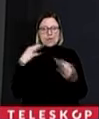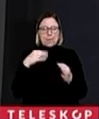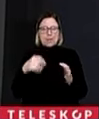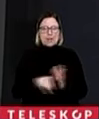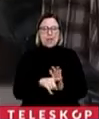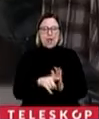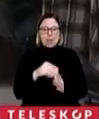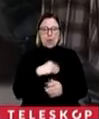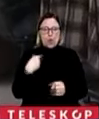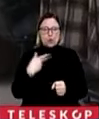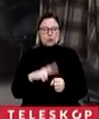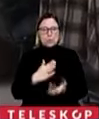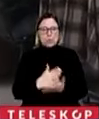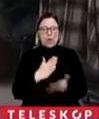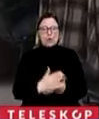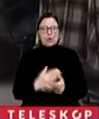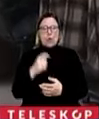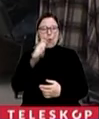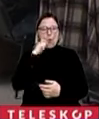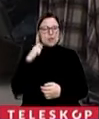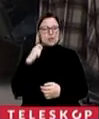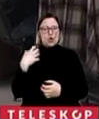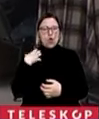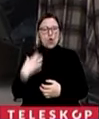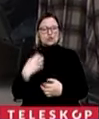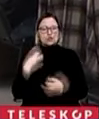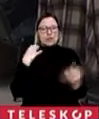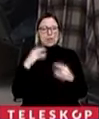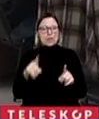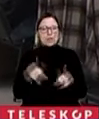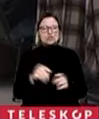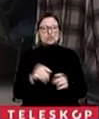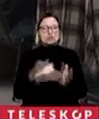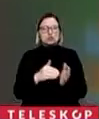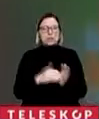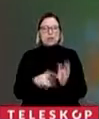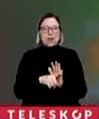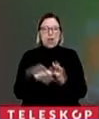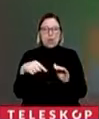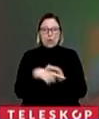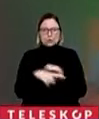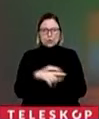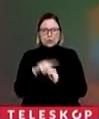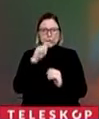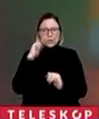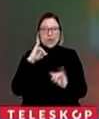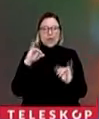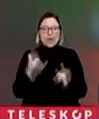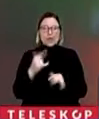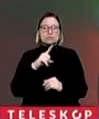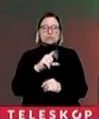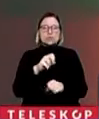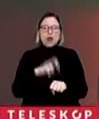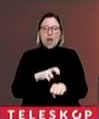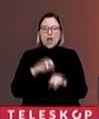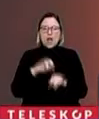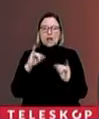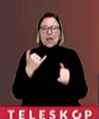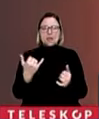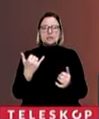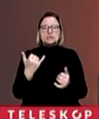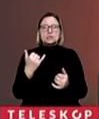którzy pomagają ukraińskim gościom, a także informacje potrzebne dla uchodźców. Jak się dostać do lekarza, jak zdobyć